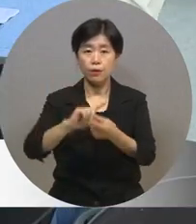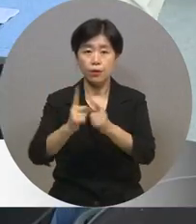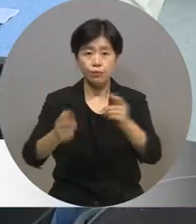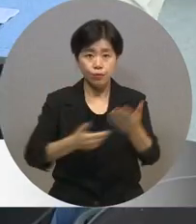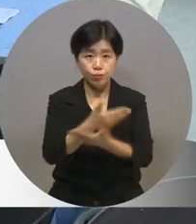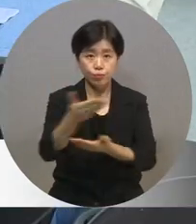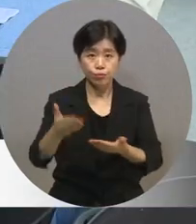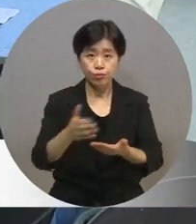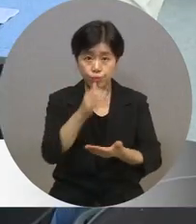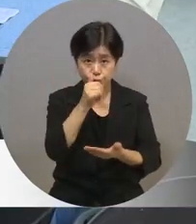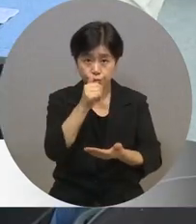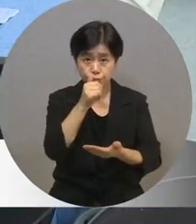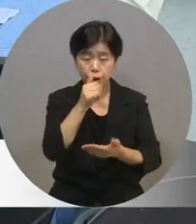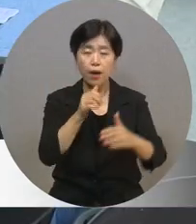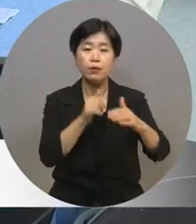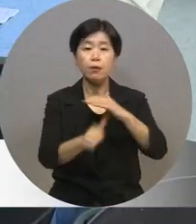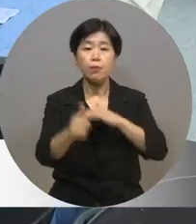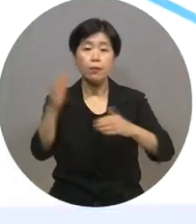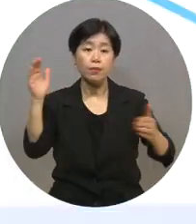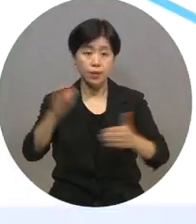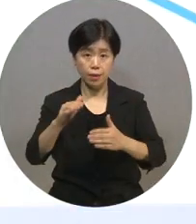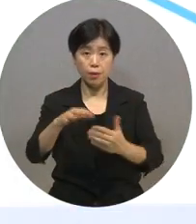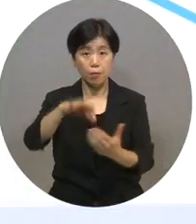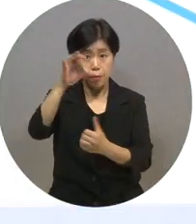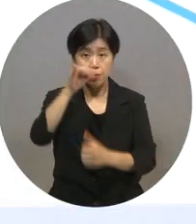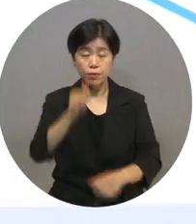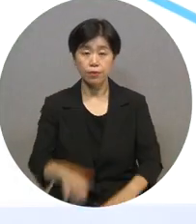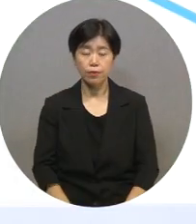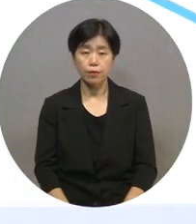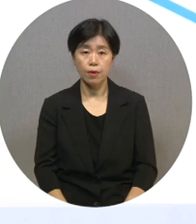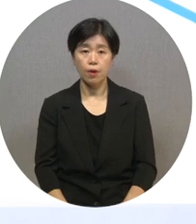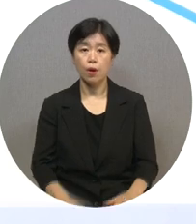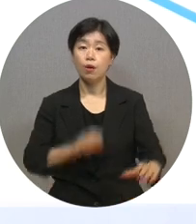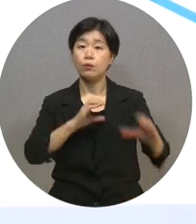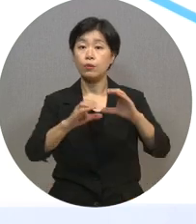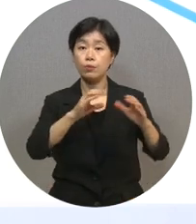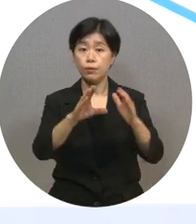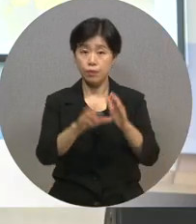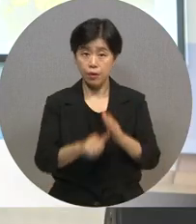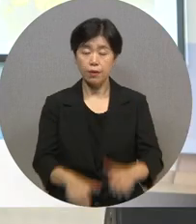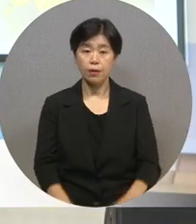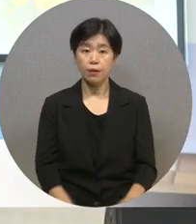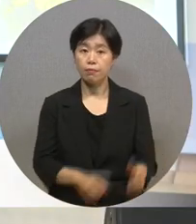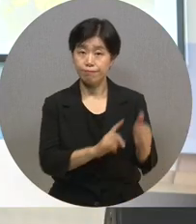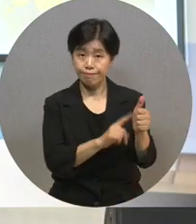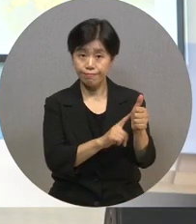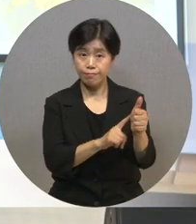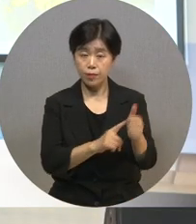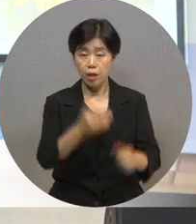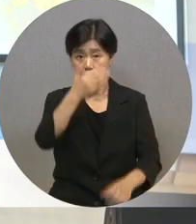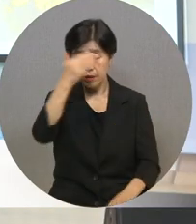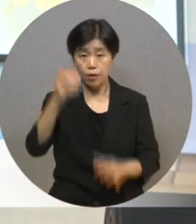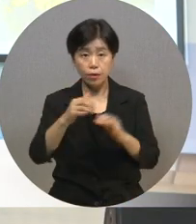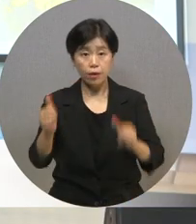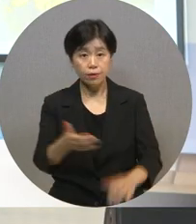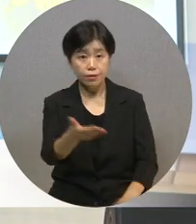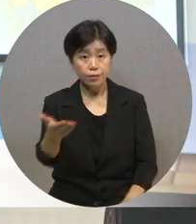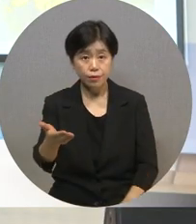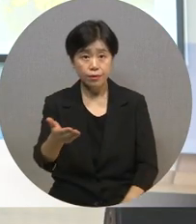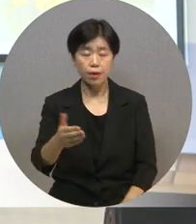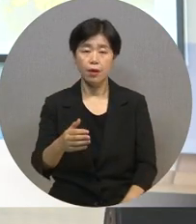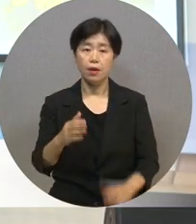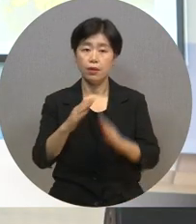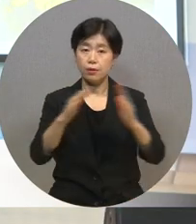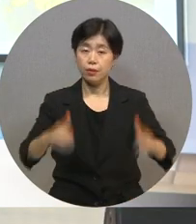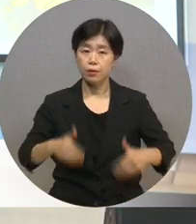교육생 대표 선출 등으로 이어졌습니다. 소통 간담회에서 김영록 지사는 청년들에게 전남의 미래 비전을